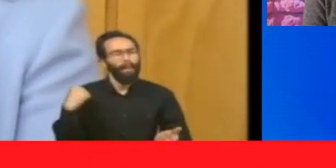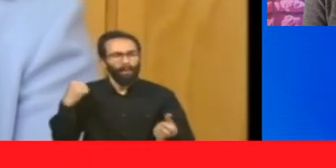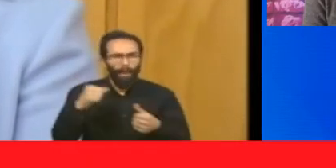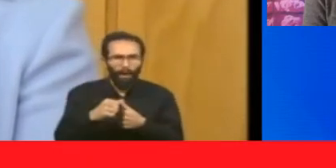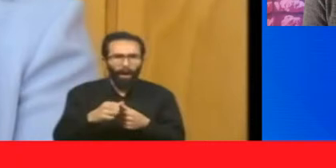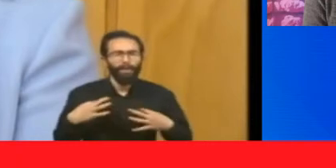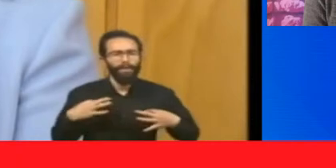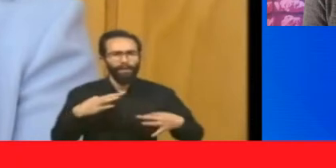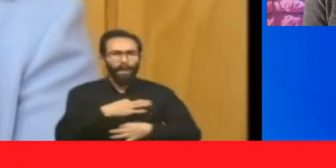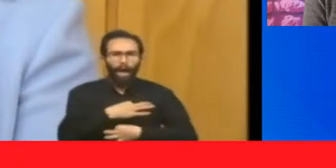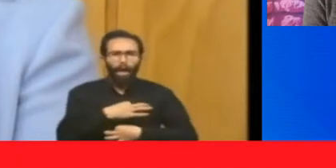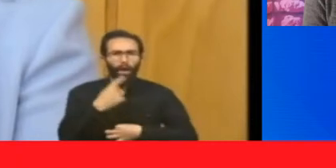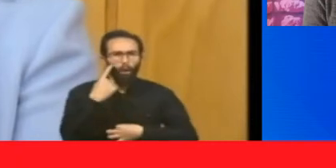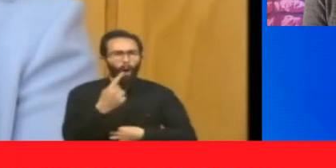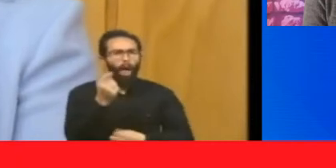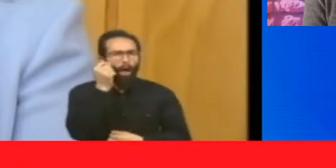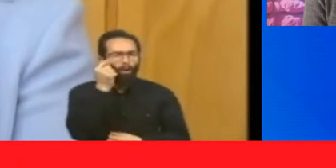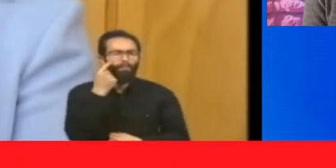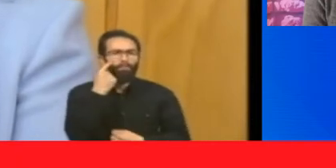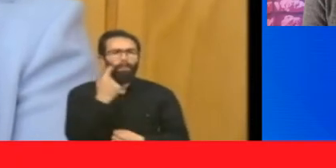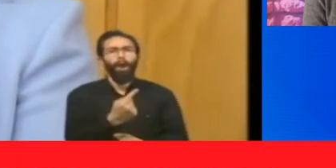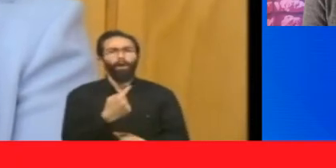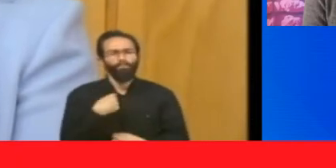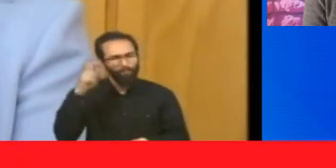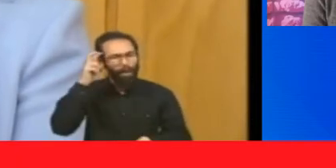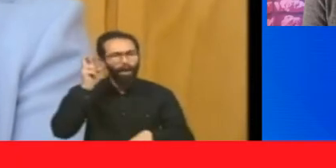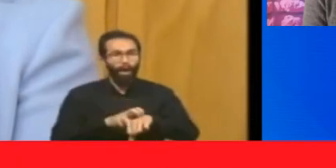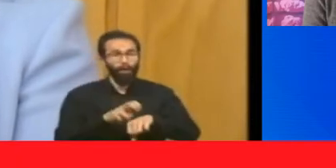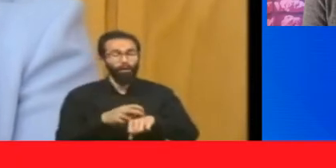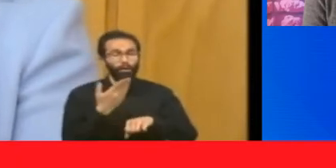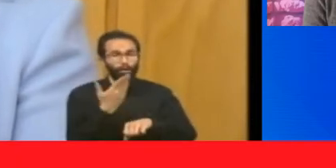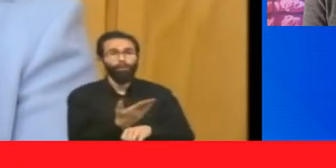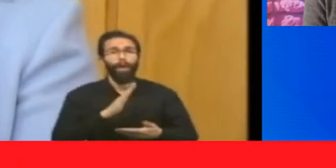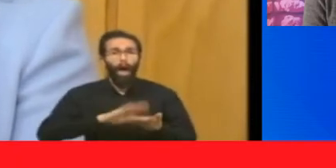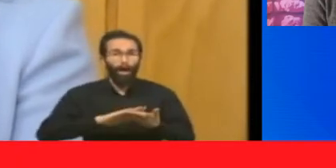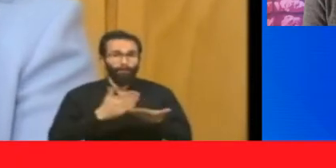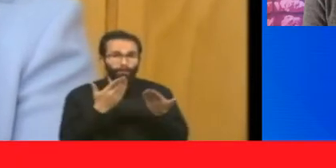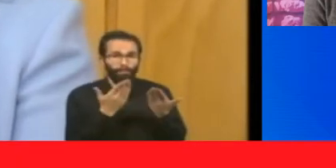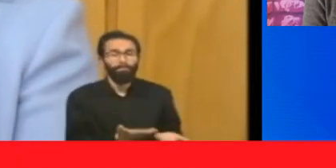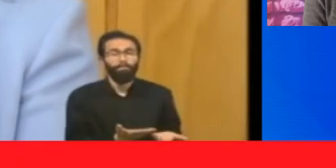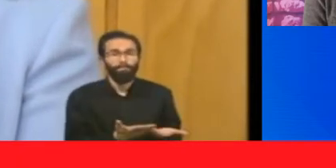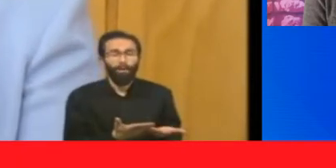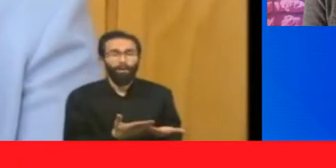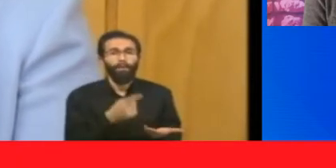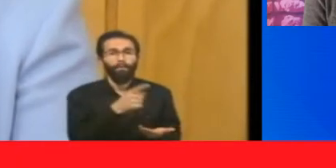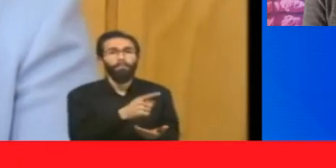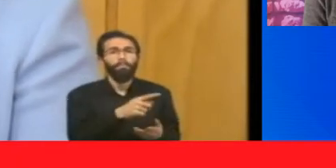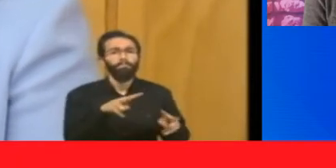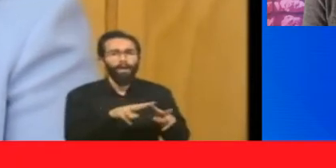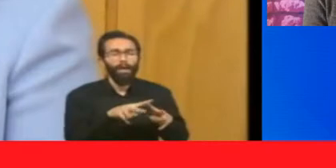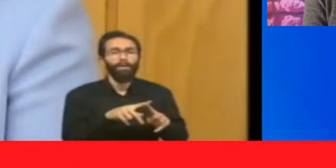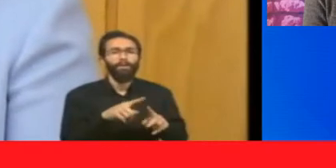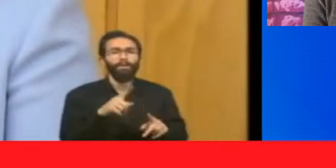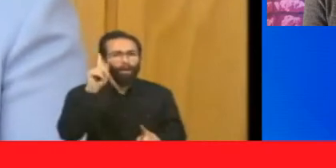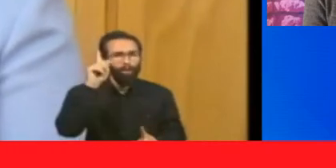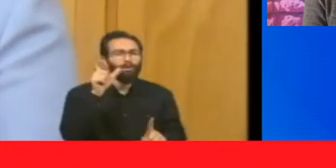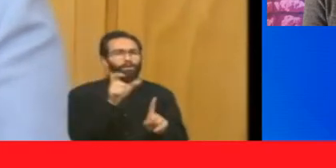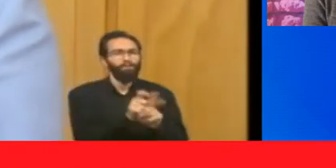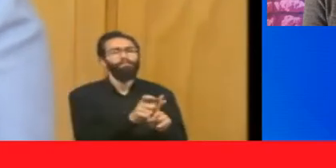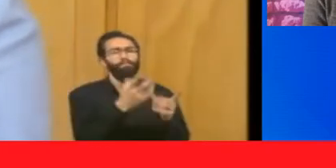saygıyla, minnetle ve özlemle anıyoruz değerli arkadaşımızı. Mekanı cennet, ruhu şad olsun